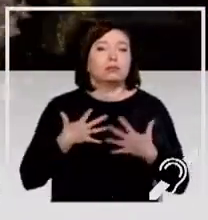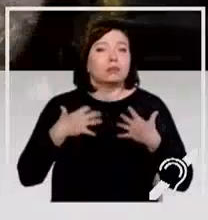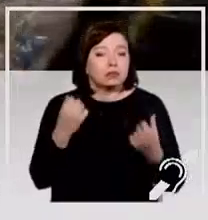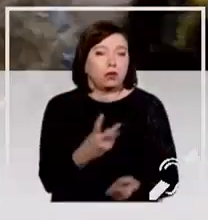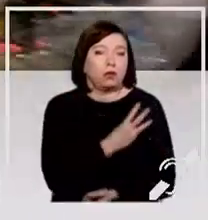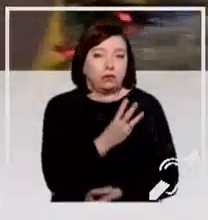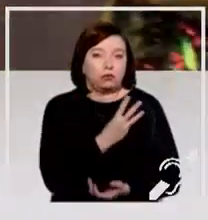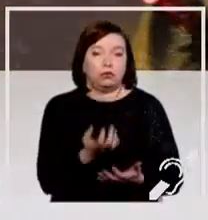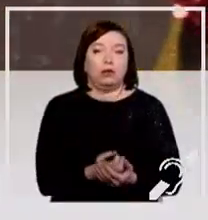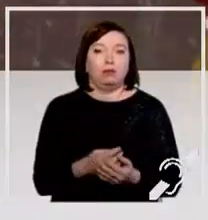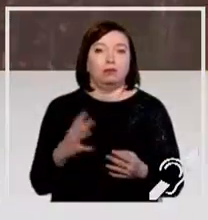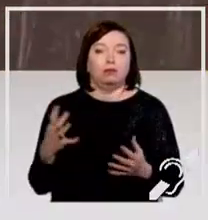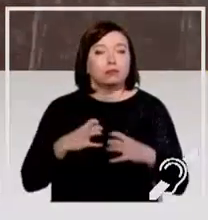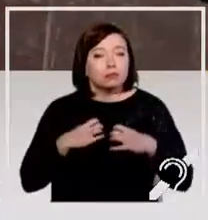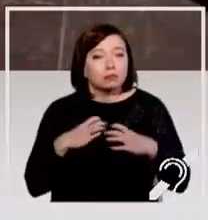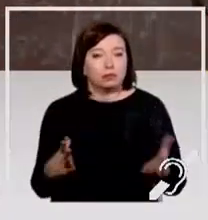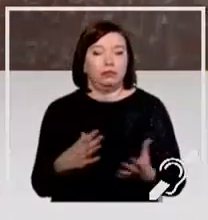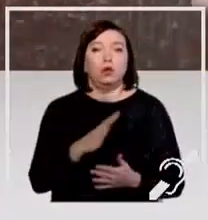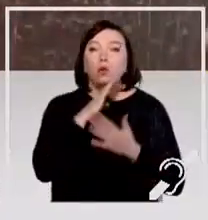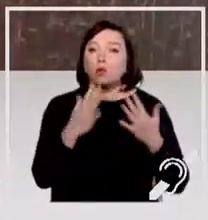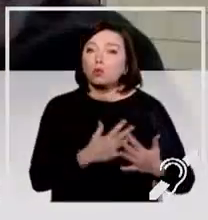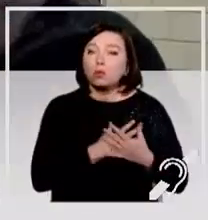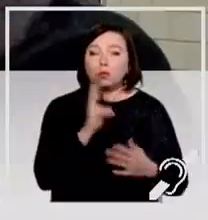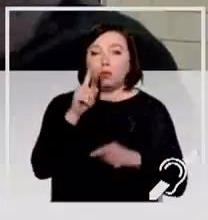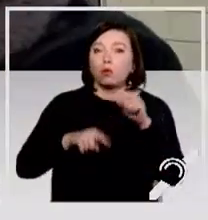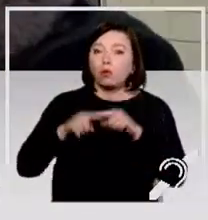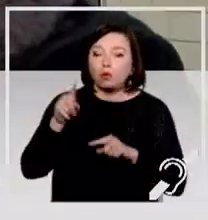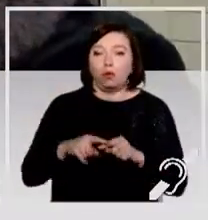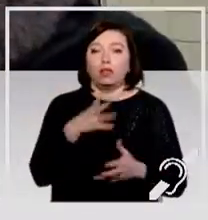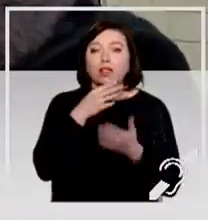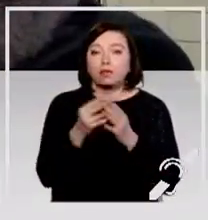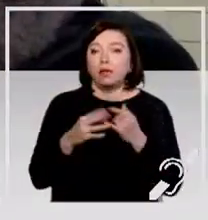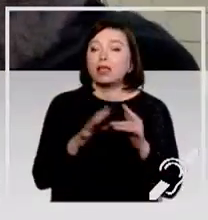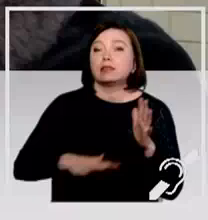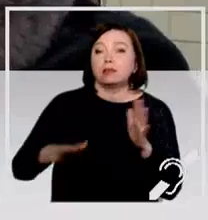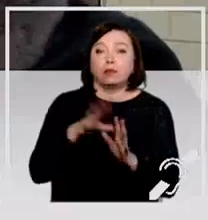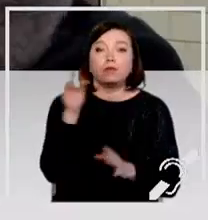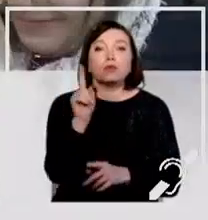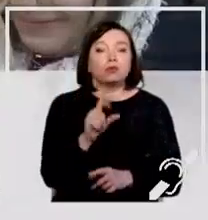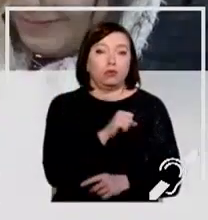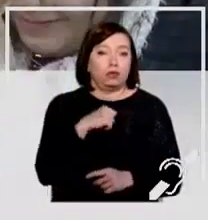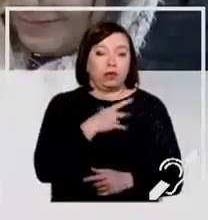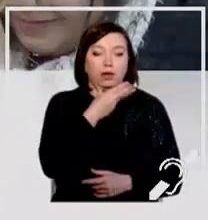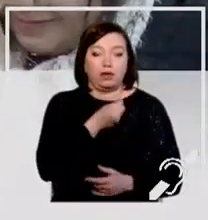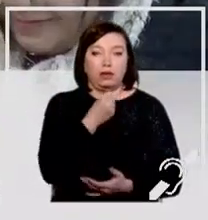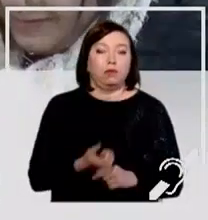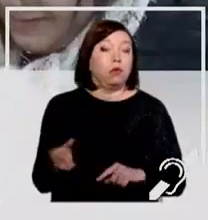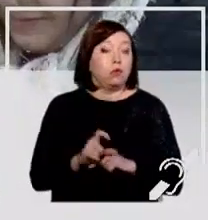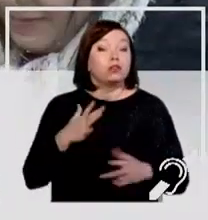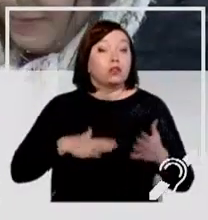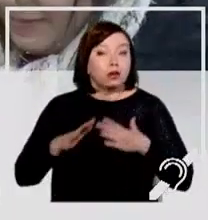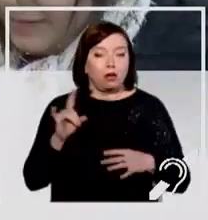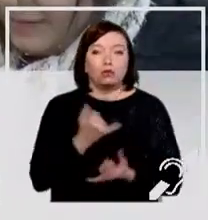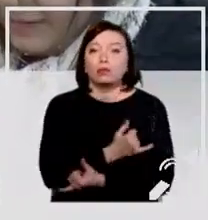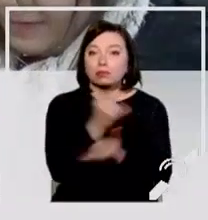să le urăm belșug dragoste de țară dragoste de plaie dragoste de Tot ce este frumos ne bucurăm că aducem